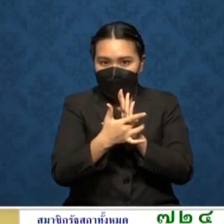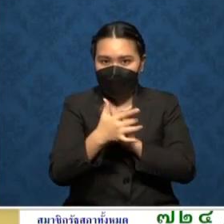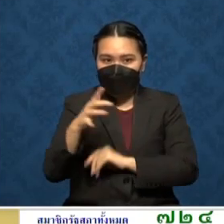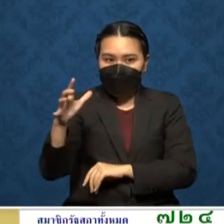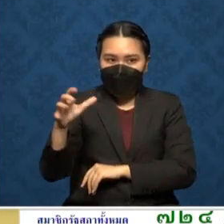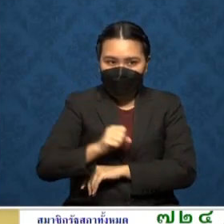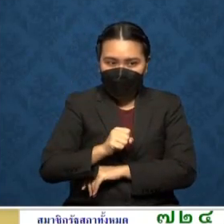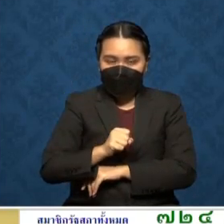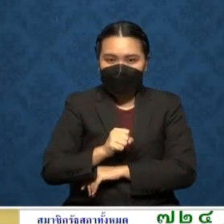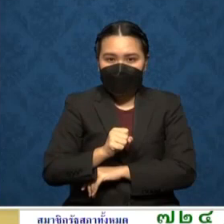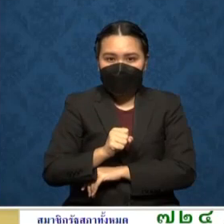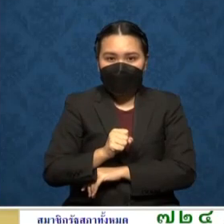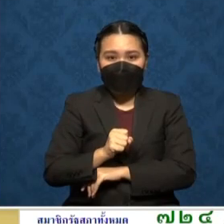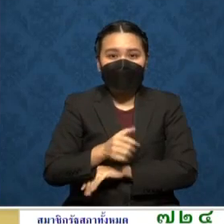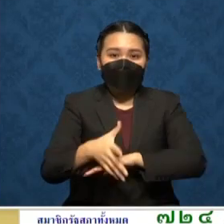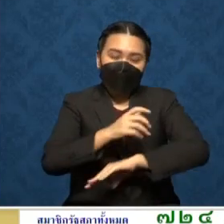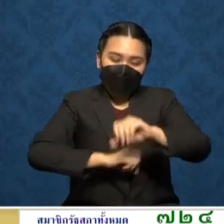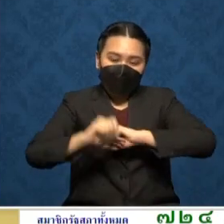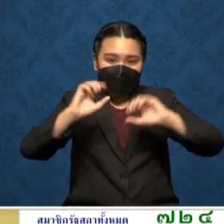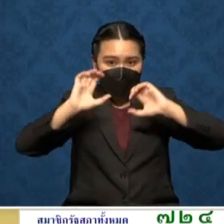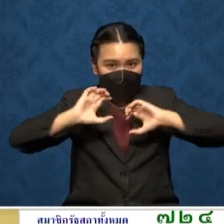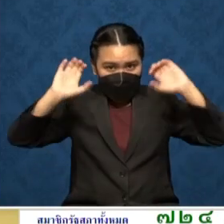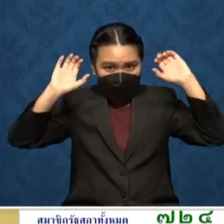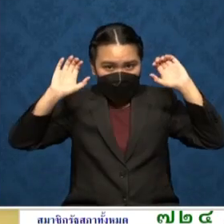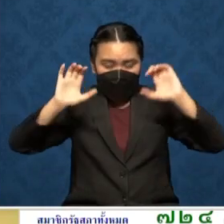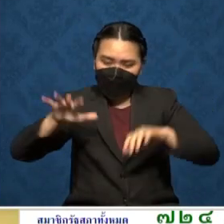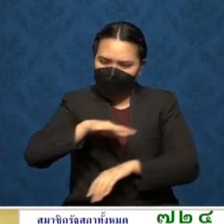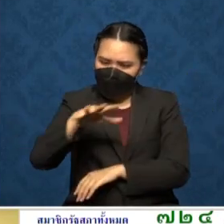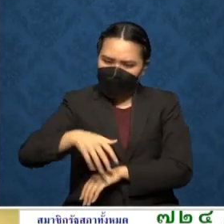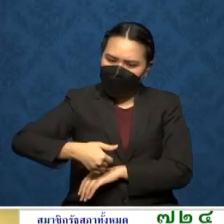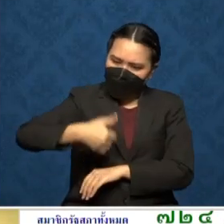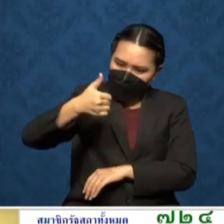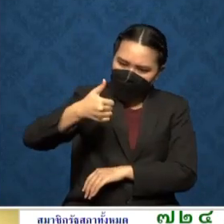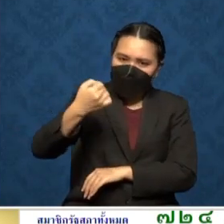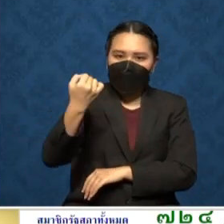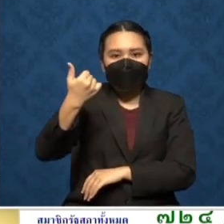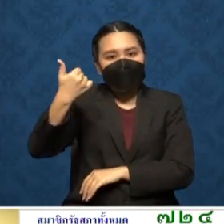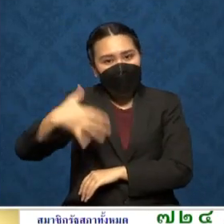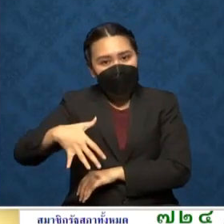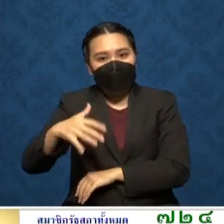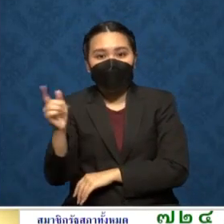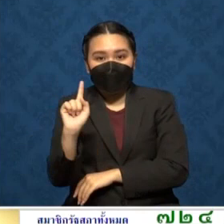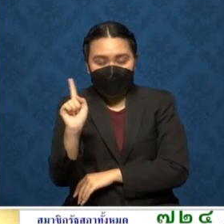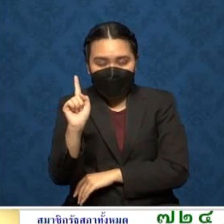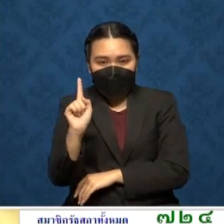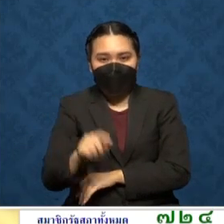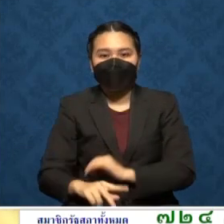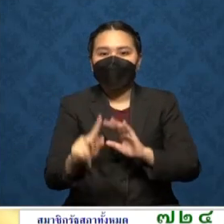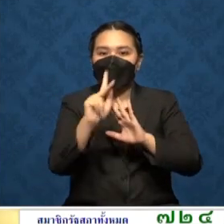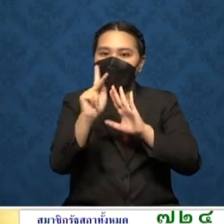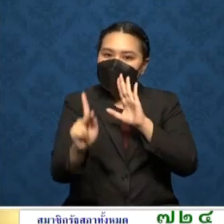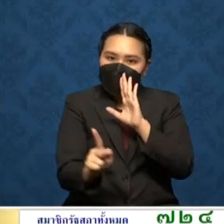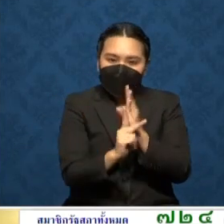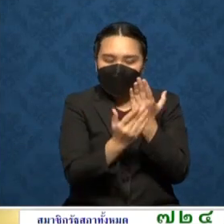ใช้ในการปฏิบัติราชการเป็นการทั่วไปได้หรือไม่กฎหมายหลายฉบับครับ